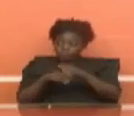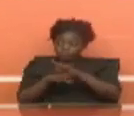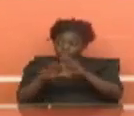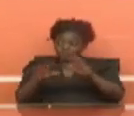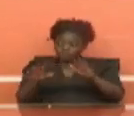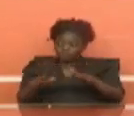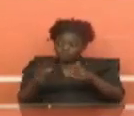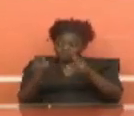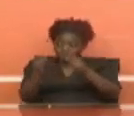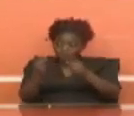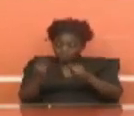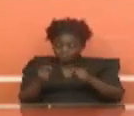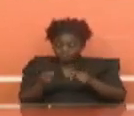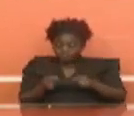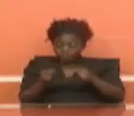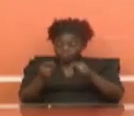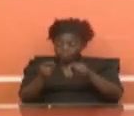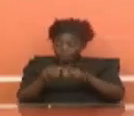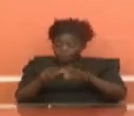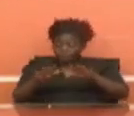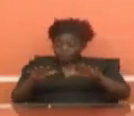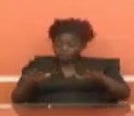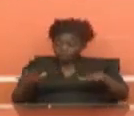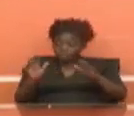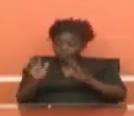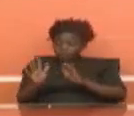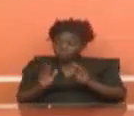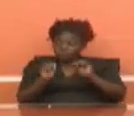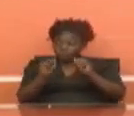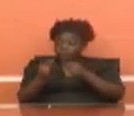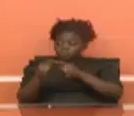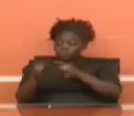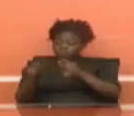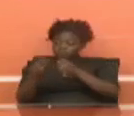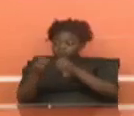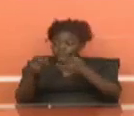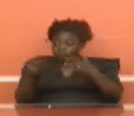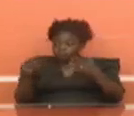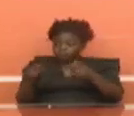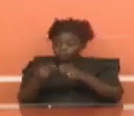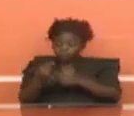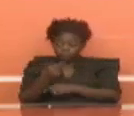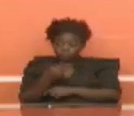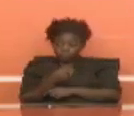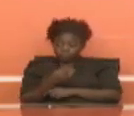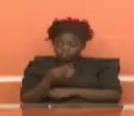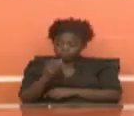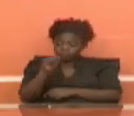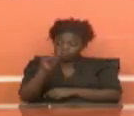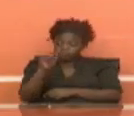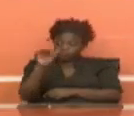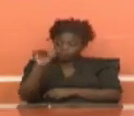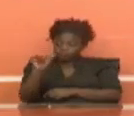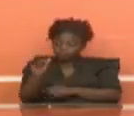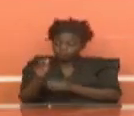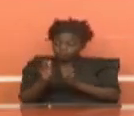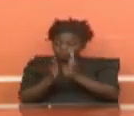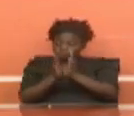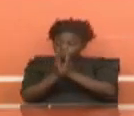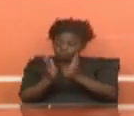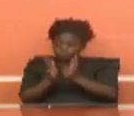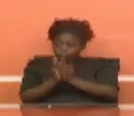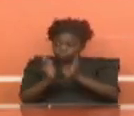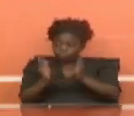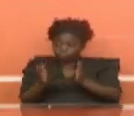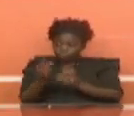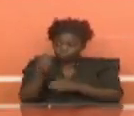ennimiro zino gye ziba ziteekeddwateekeddwamu, osobola okuzawula ku bika ebiwerako ng'omulimisa waffe Anthony Tumwine bw'akunnyonnyola. Tulabanga gye